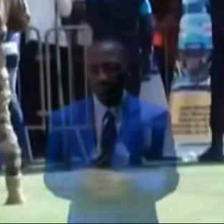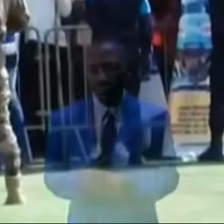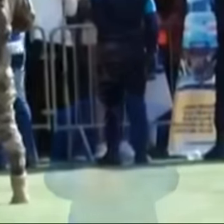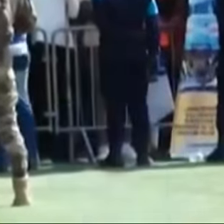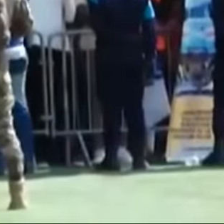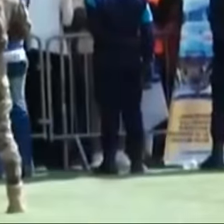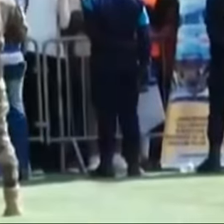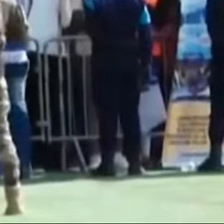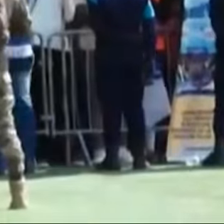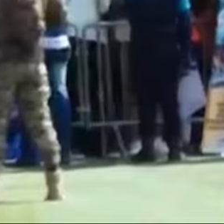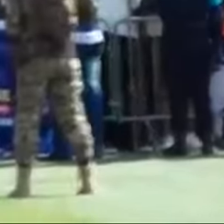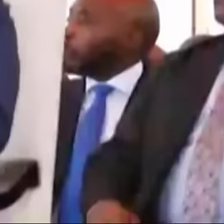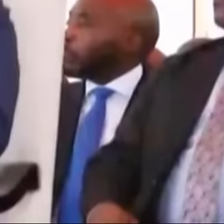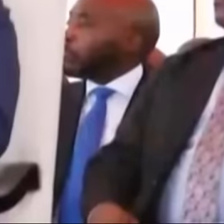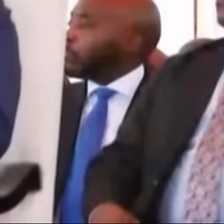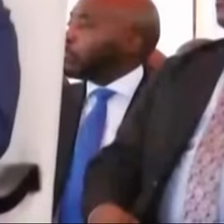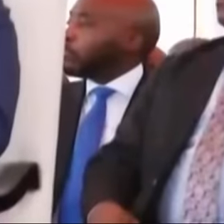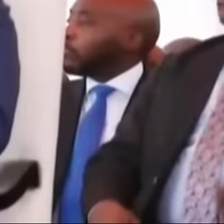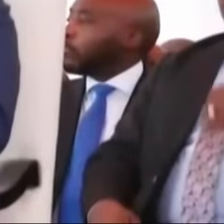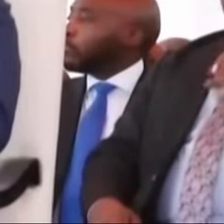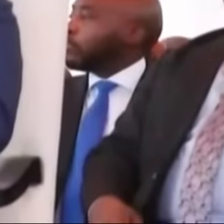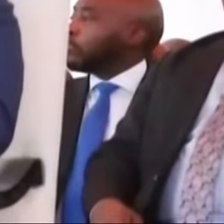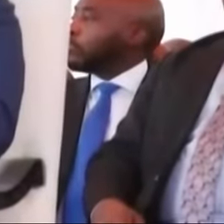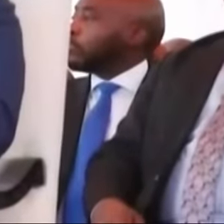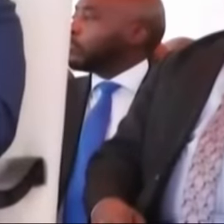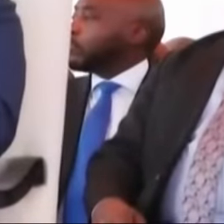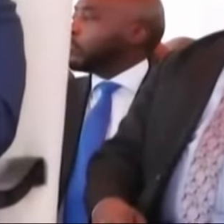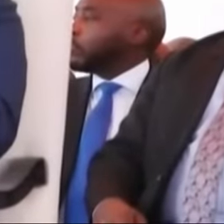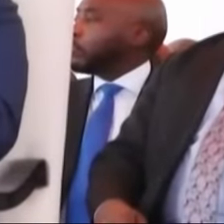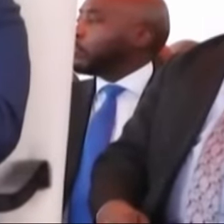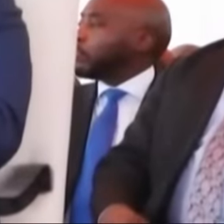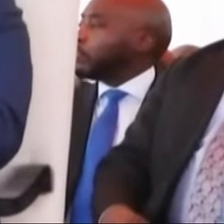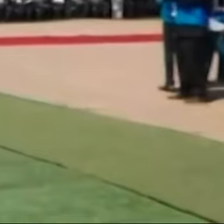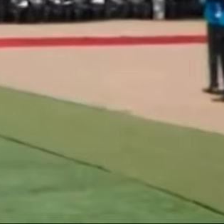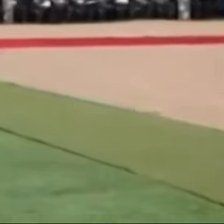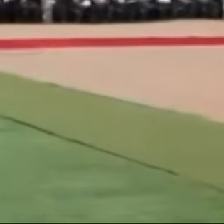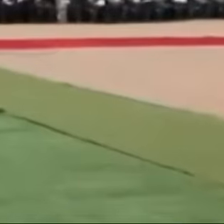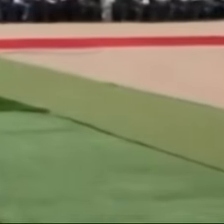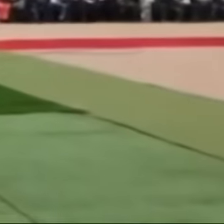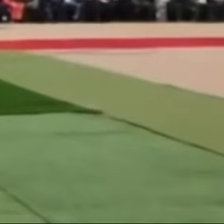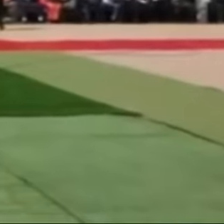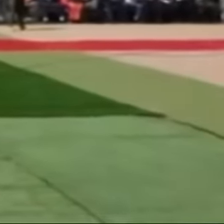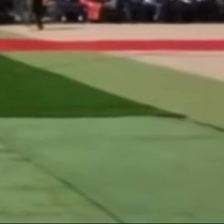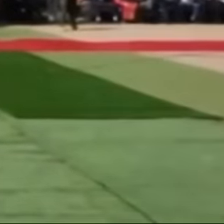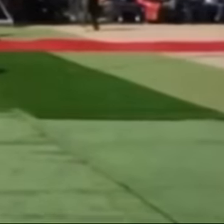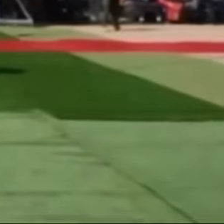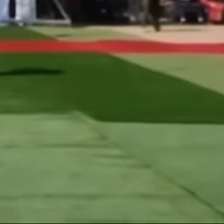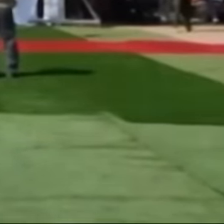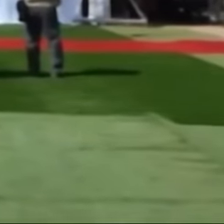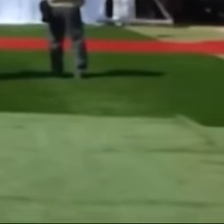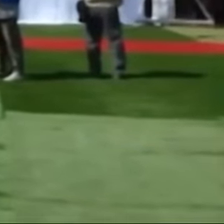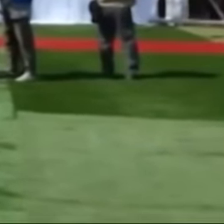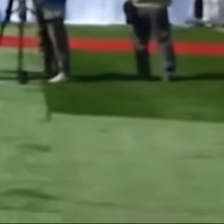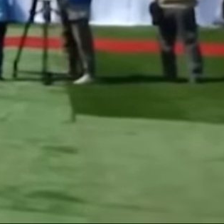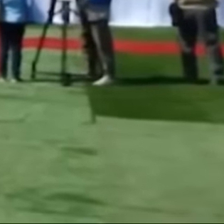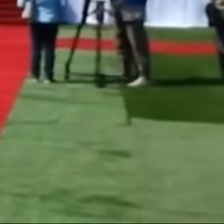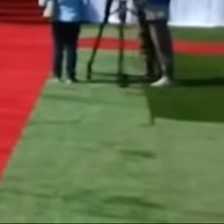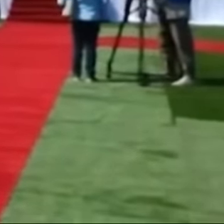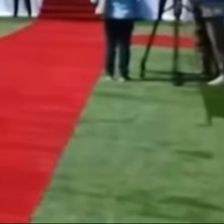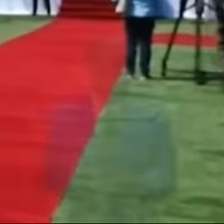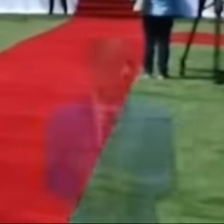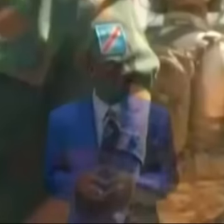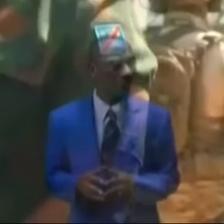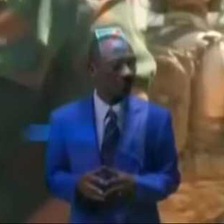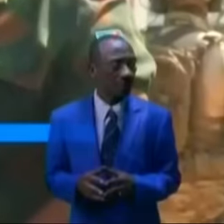cette institution que pour les populations des provinces et localités traversées par le chemin de fer. Ces trains du service